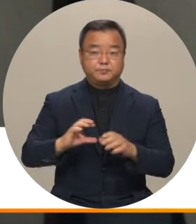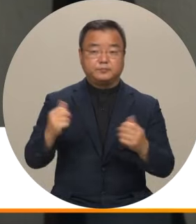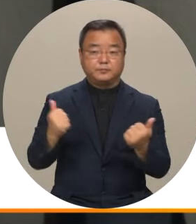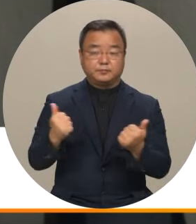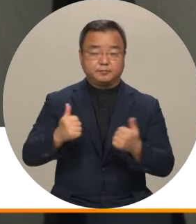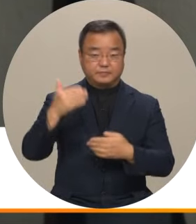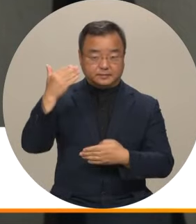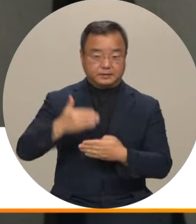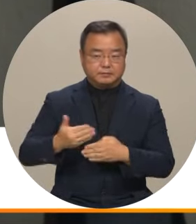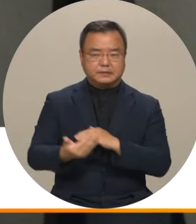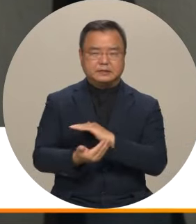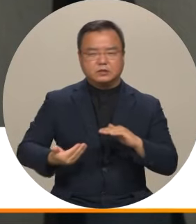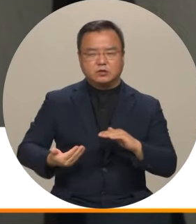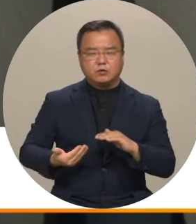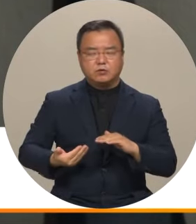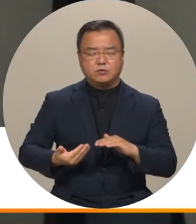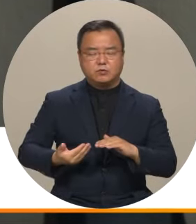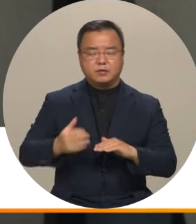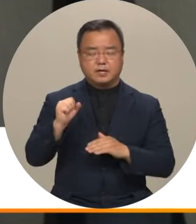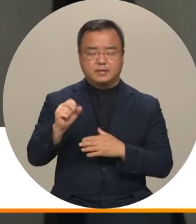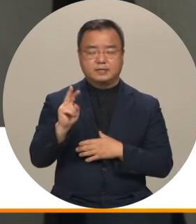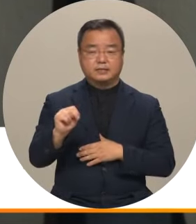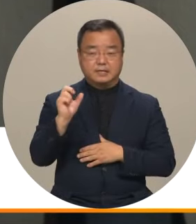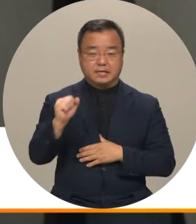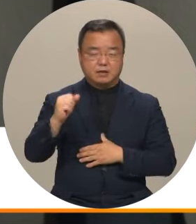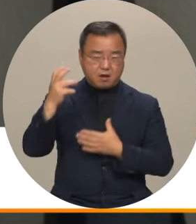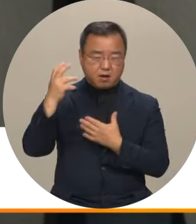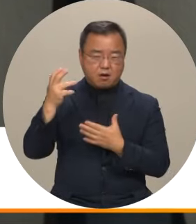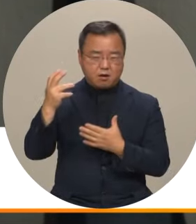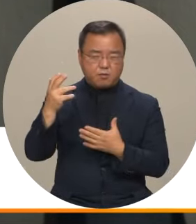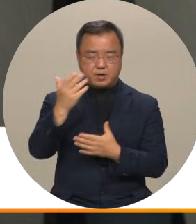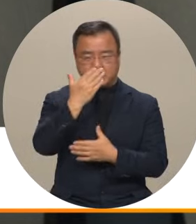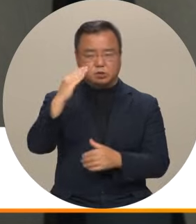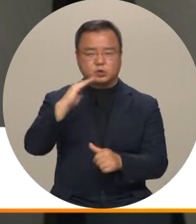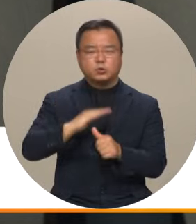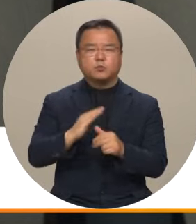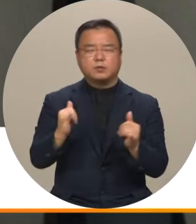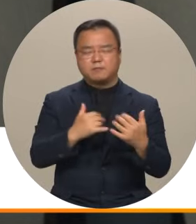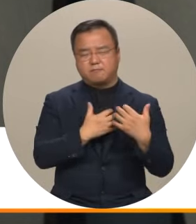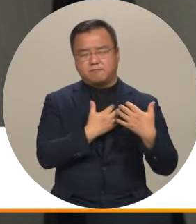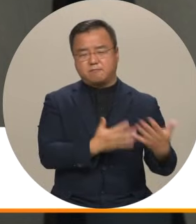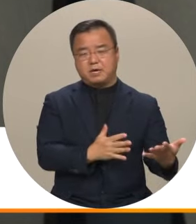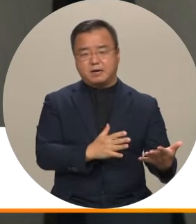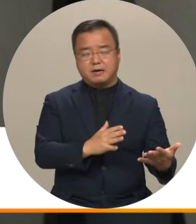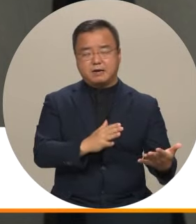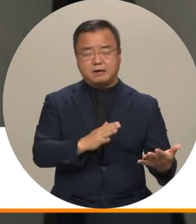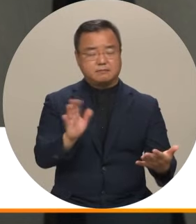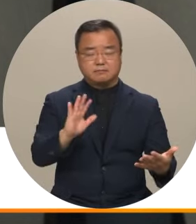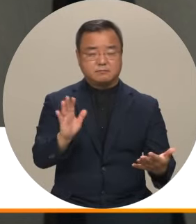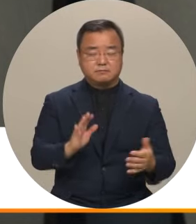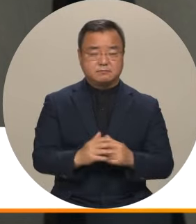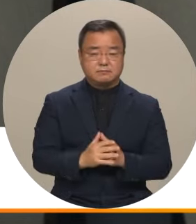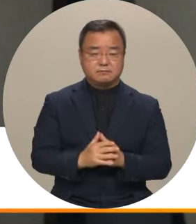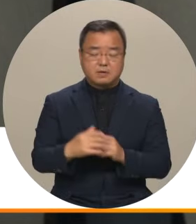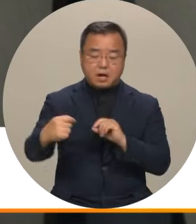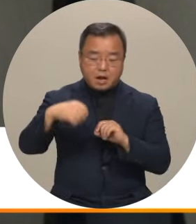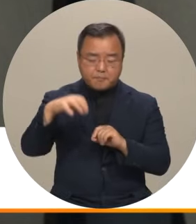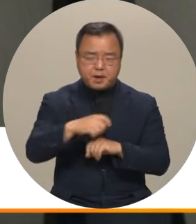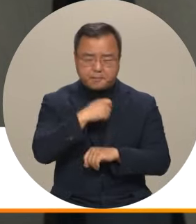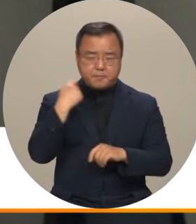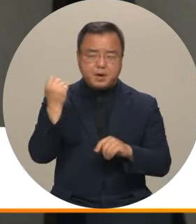전에 우리 대한민국에서 SNS 과물 파는 청소년들을 그냥 방치해 두고 앞에 정말로 맛있는